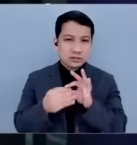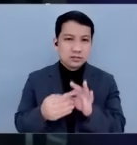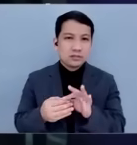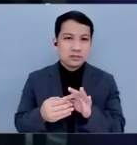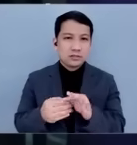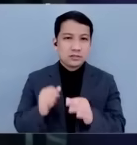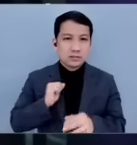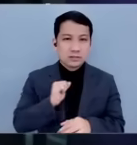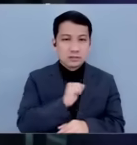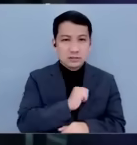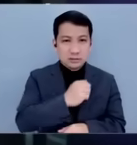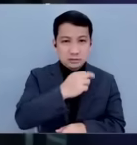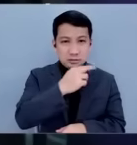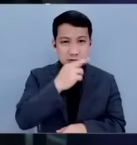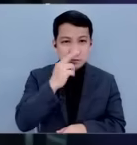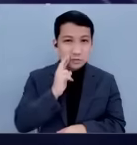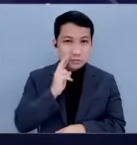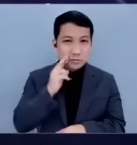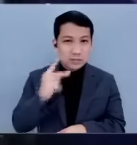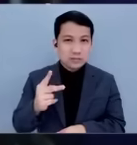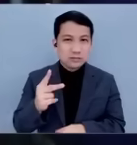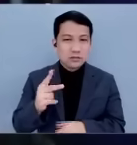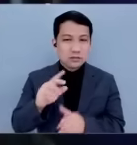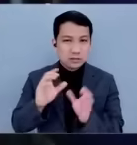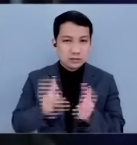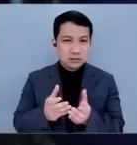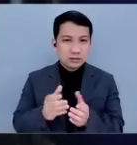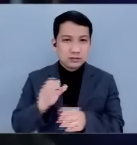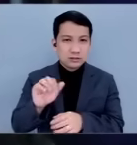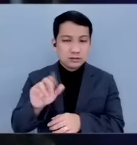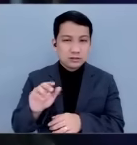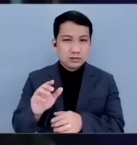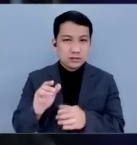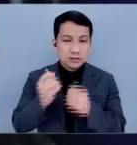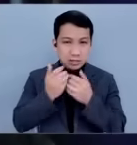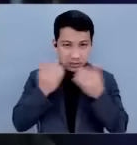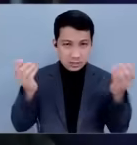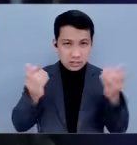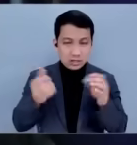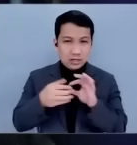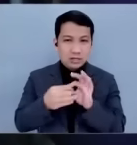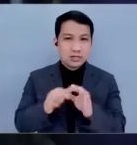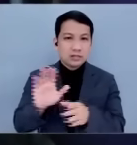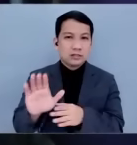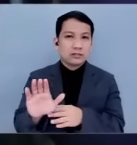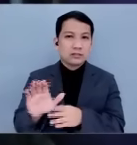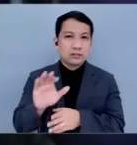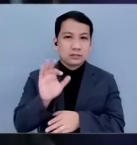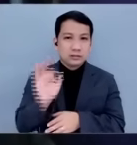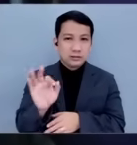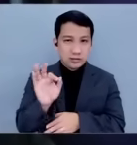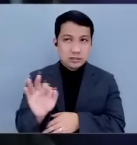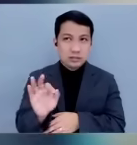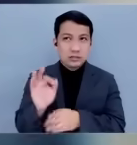Robin Padilla. Last December 13 lang nang i-celebrate ni Miss Gloria ang kanyang 90th birthday.